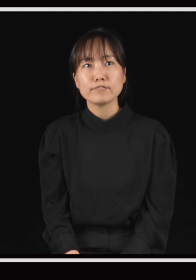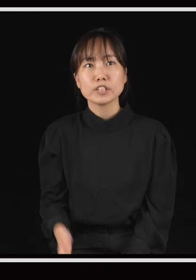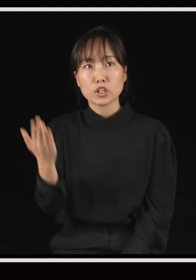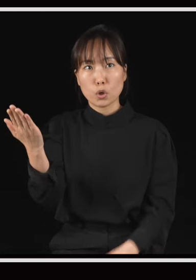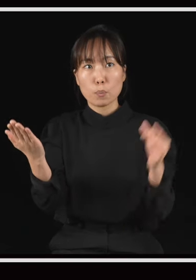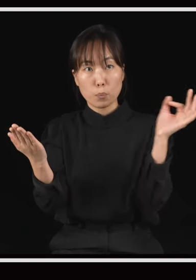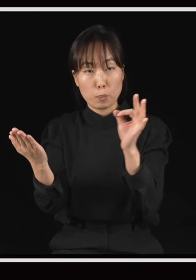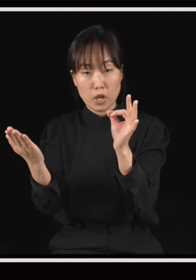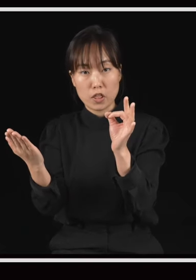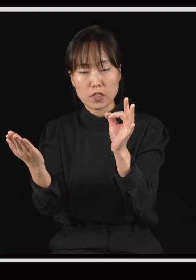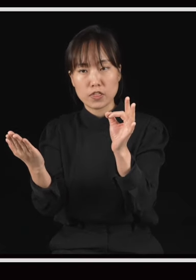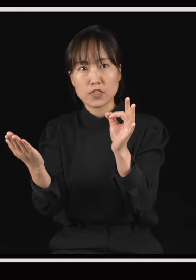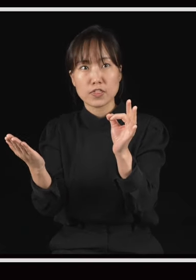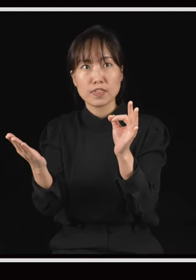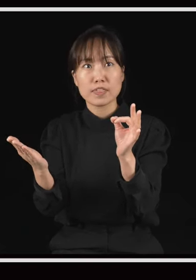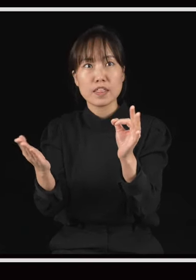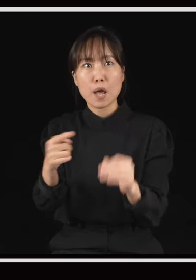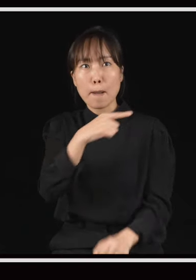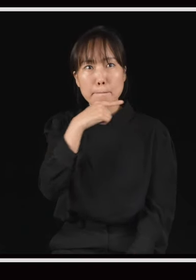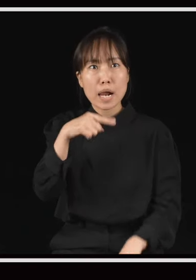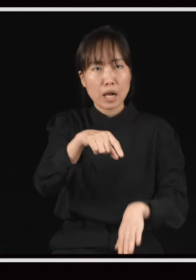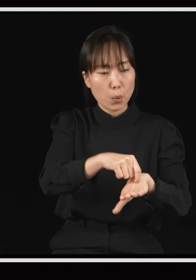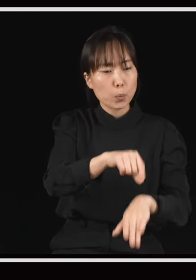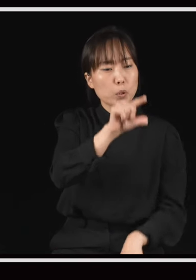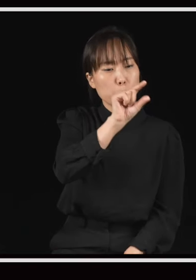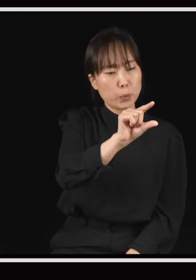보시면 병원 식당인데 약간의 붉은 고기,